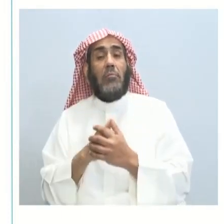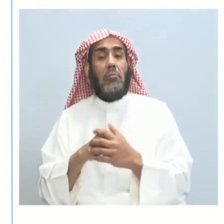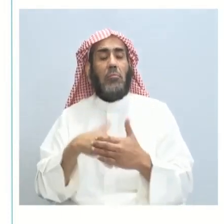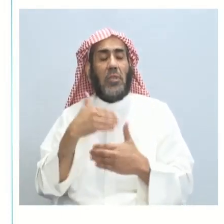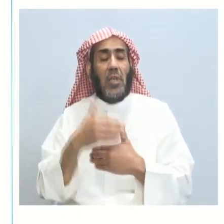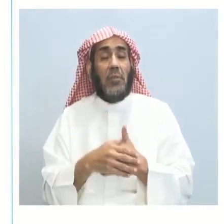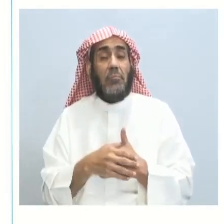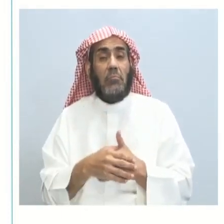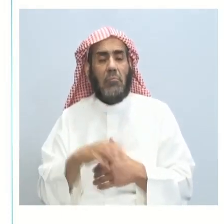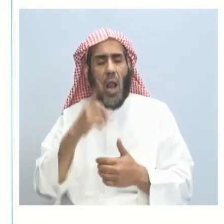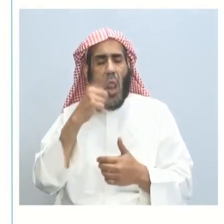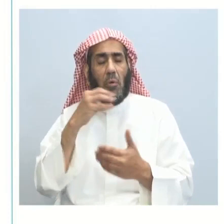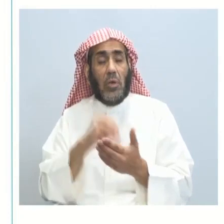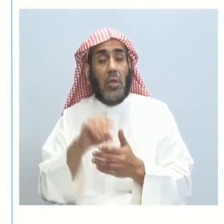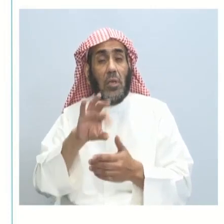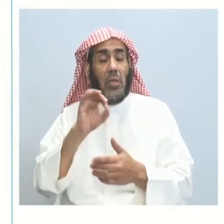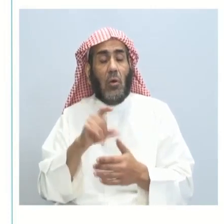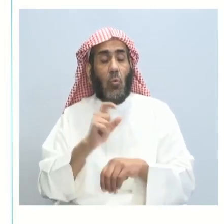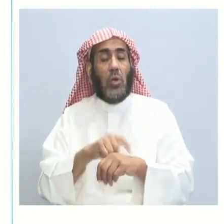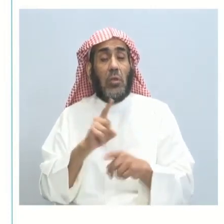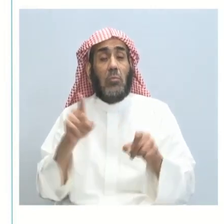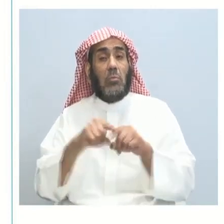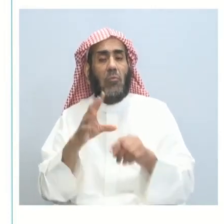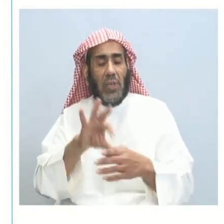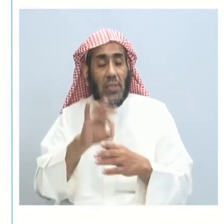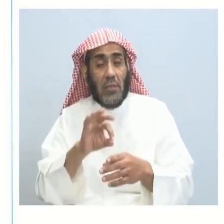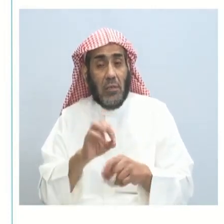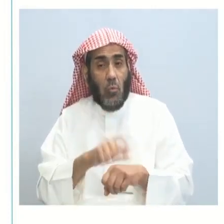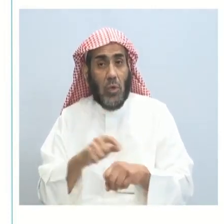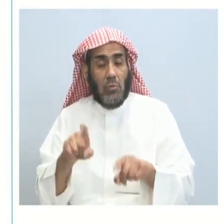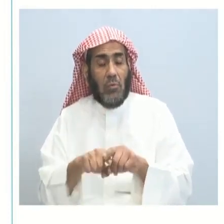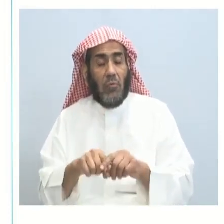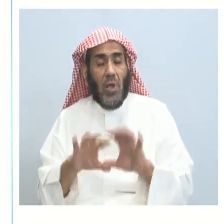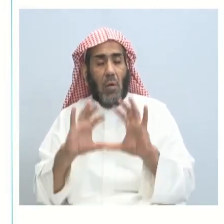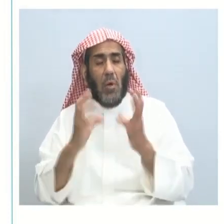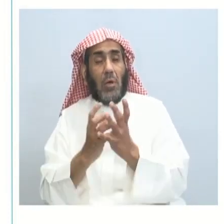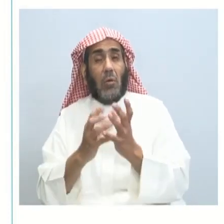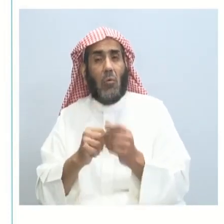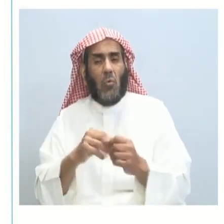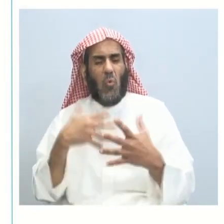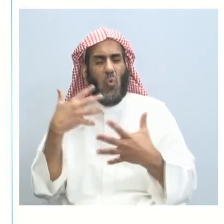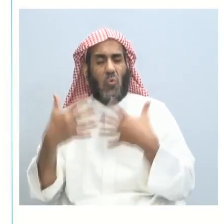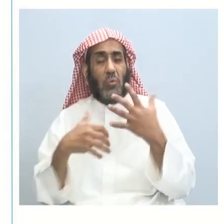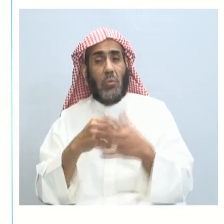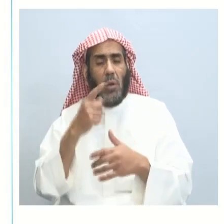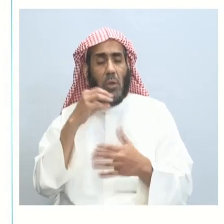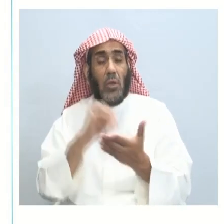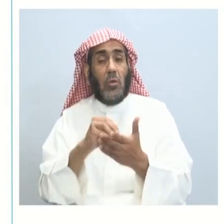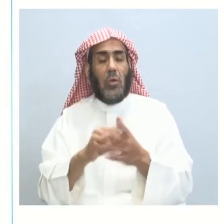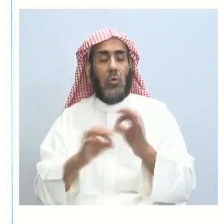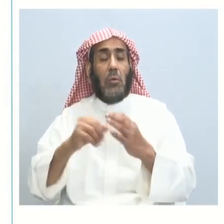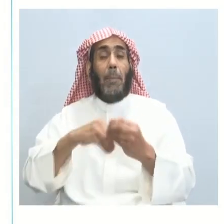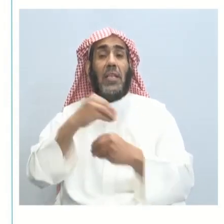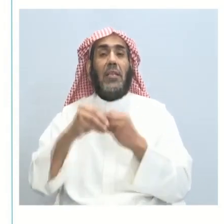وبالتالي لابد ان اختار وقت مناسب وفي حال اختيار الوقت في اماكن قد يكون هنالك ظروف اذا لابد ان اضع خطط